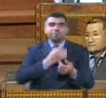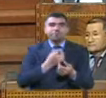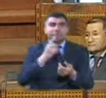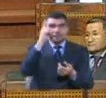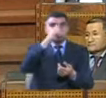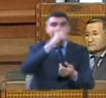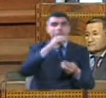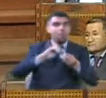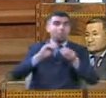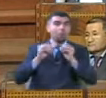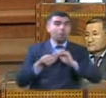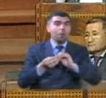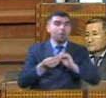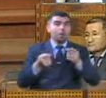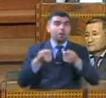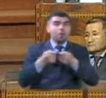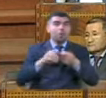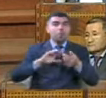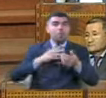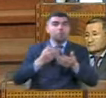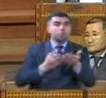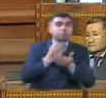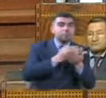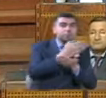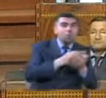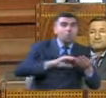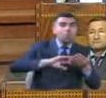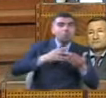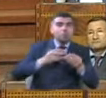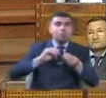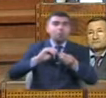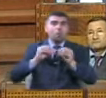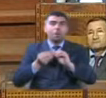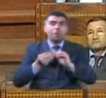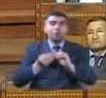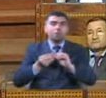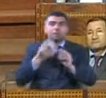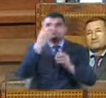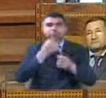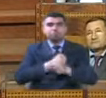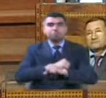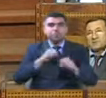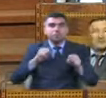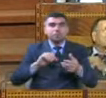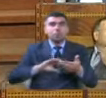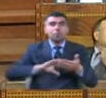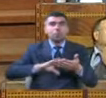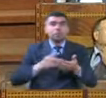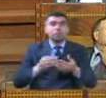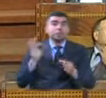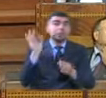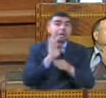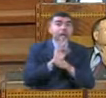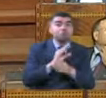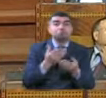تجعل هذه الفئة عرضة للانتماء في أحضان الإرهاب أو أحضان ما يمكن من شأنه